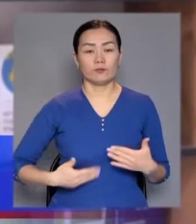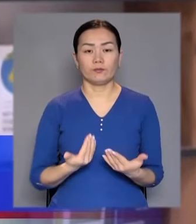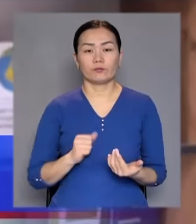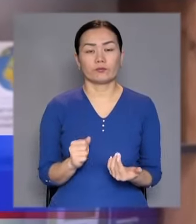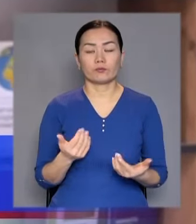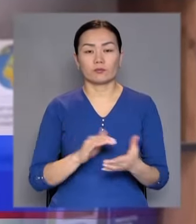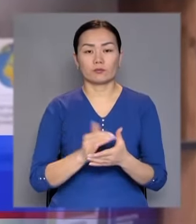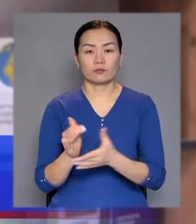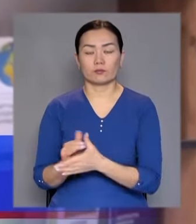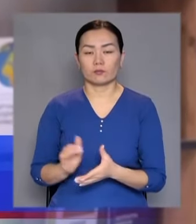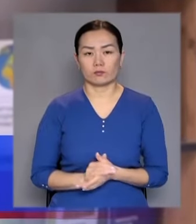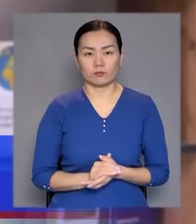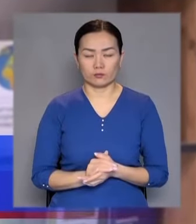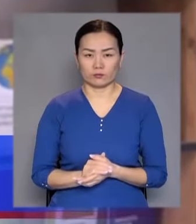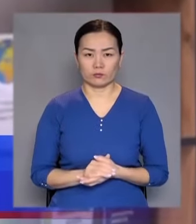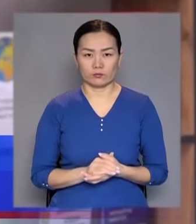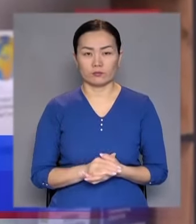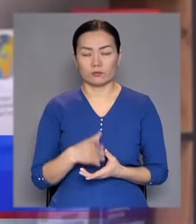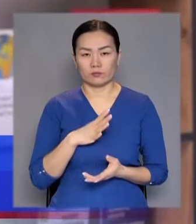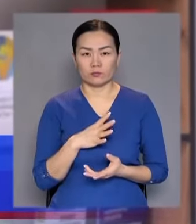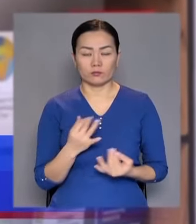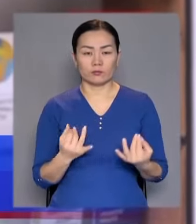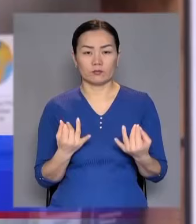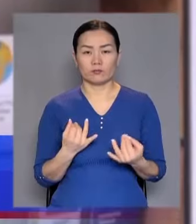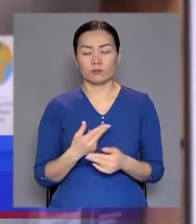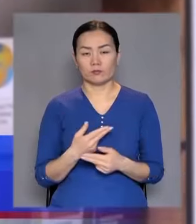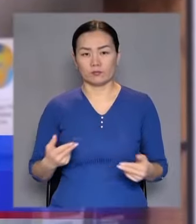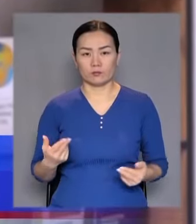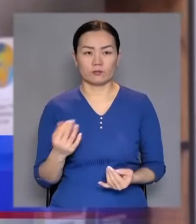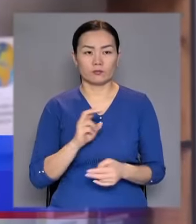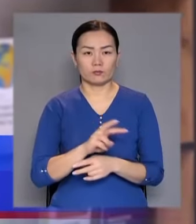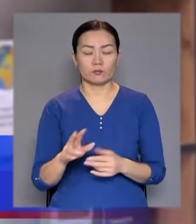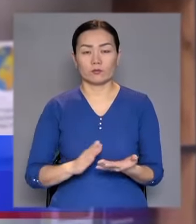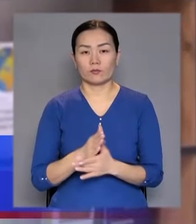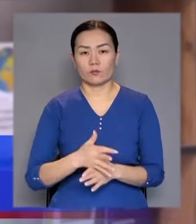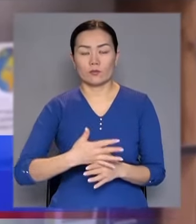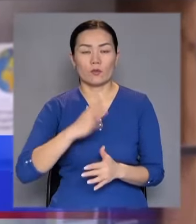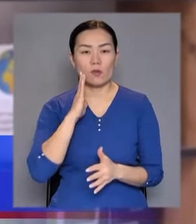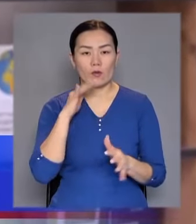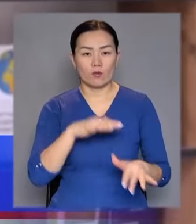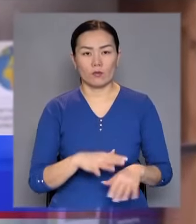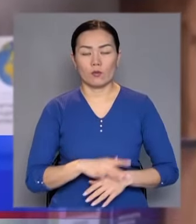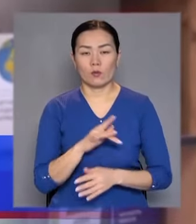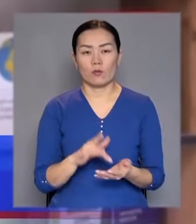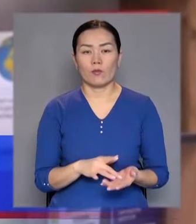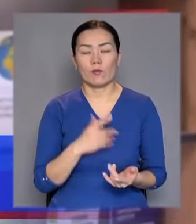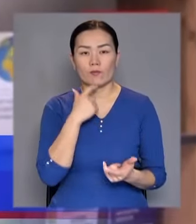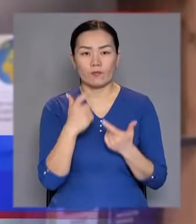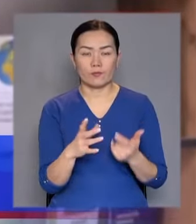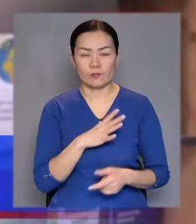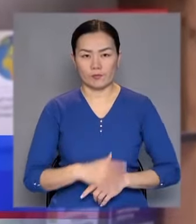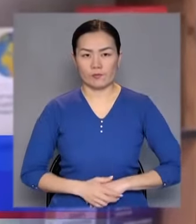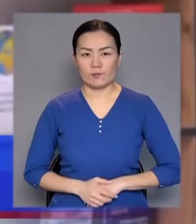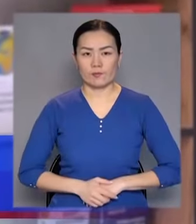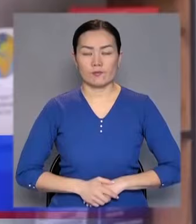адамдармен танысып, мысалы, сол жақтан маған өте ұнады. Және де мен көп қалаларға қыдырып барғам.